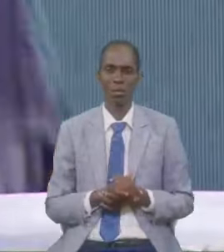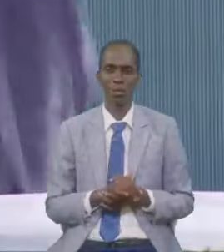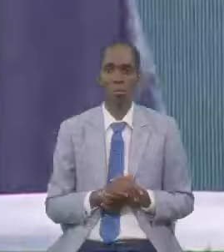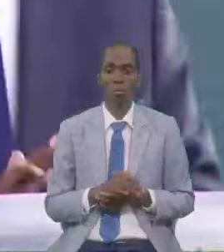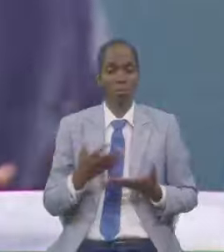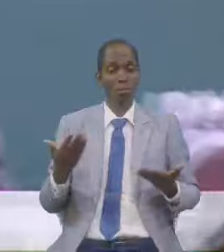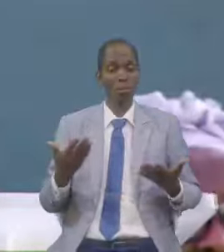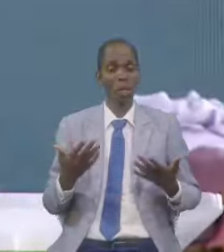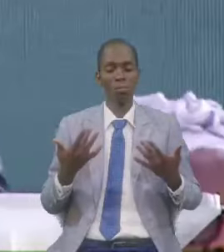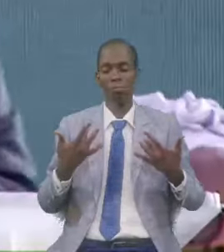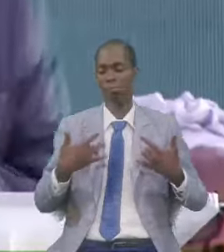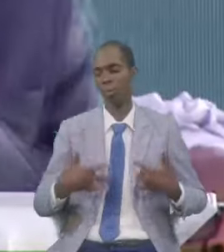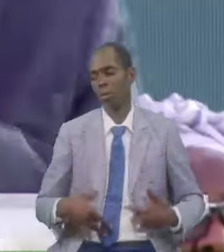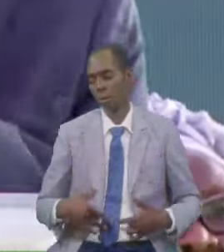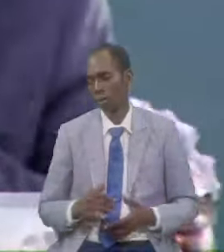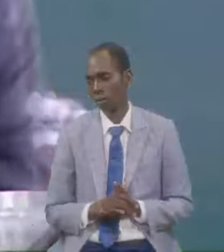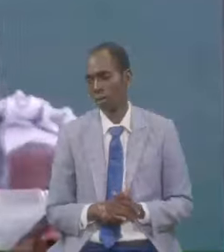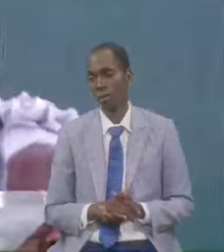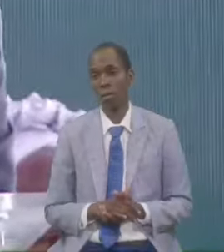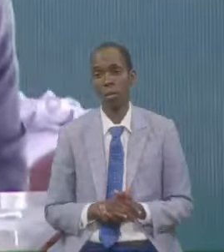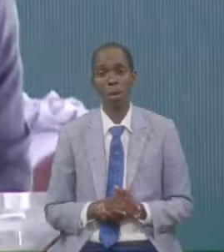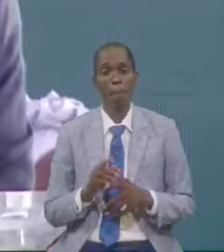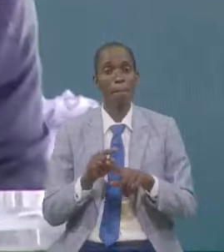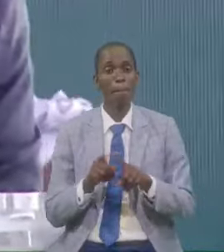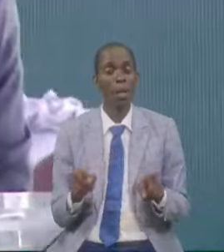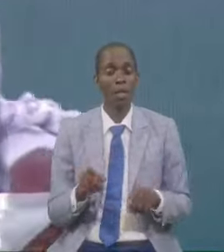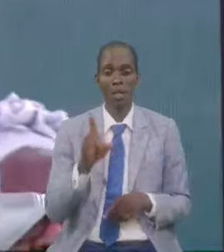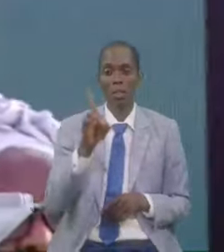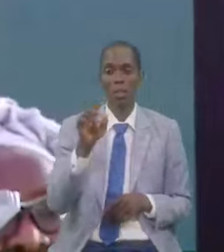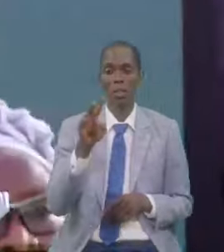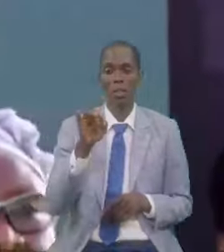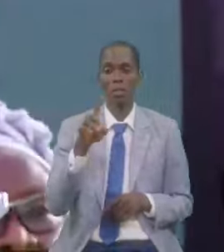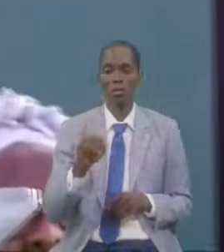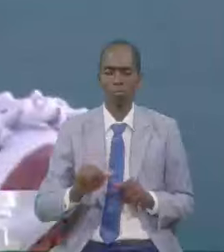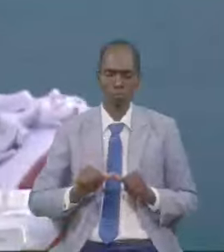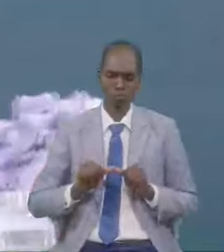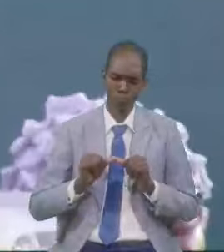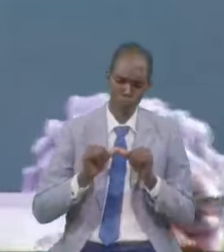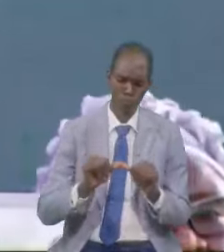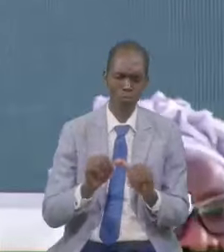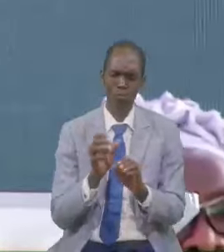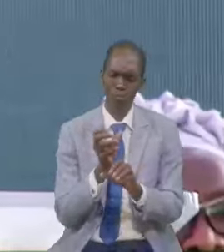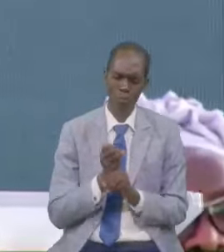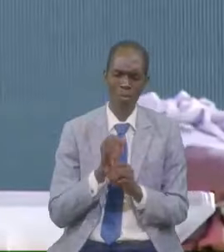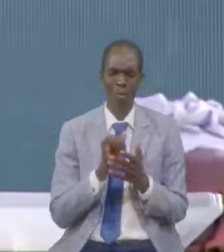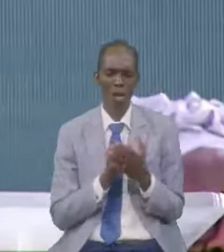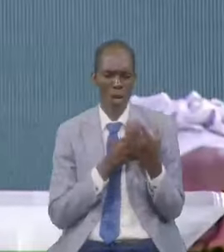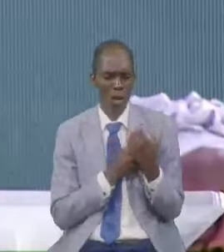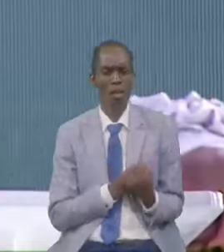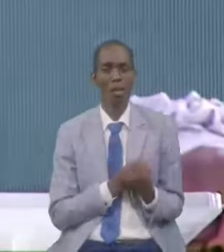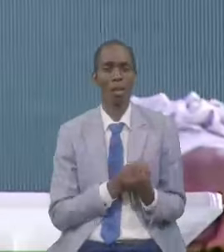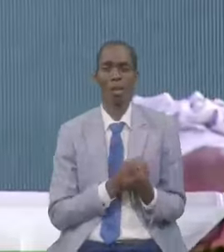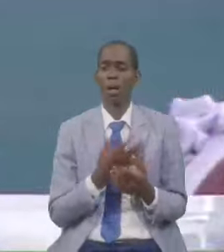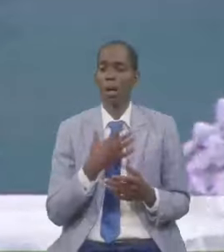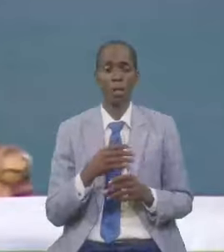ఇక ధైర్యం లేదు. David kept the courage. అయితే దావీదు ధైర్యం తెచ్చుకున్నాడు. Okay, you can go. నువ్వు వెళ్ళవచ్చు. And